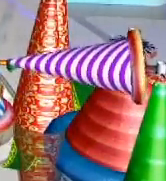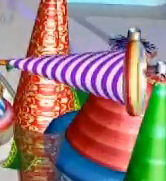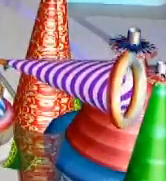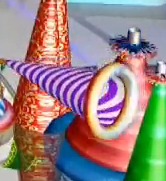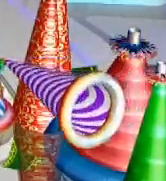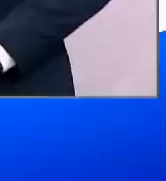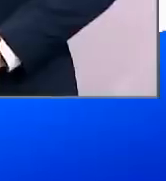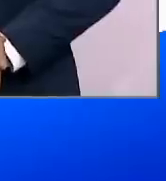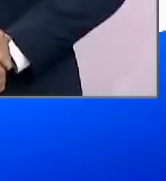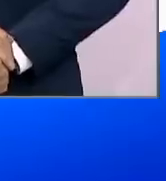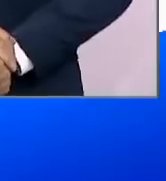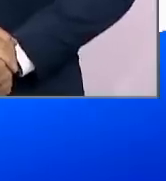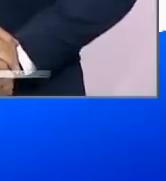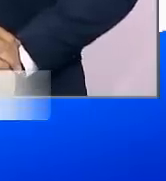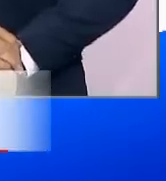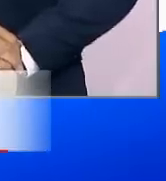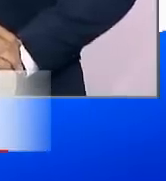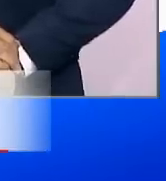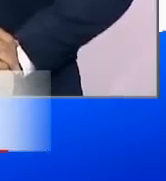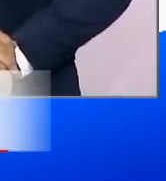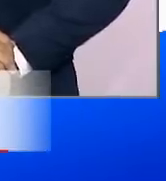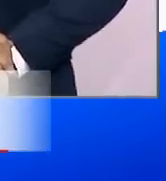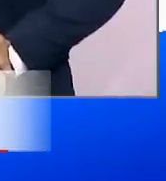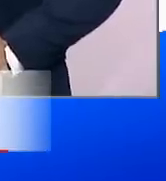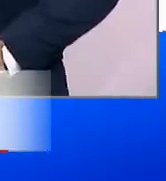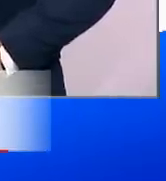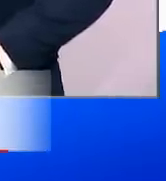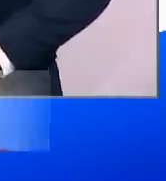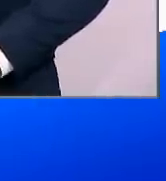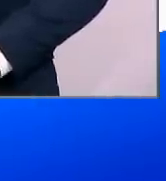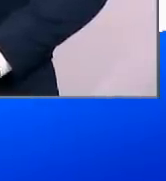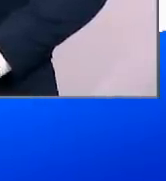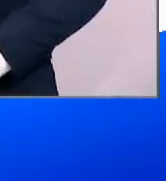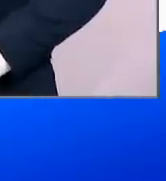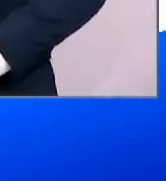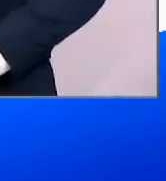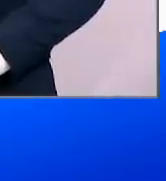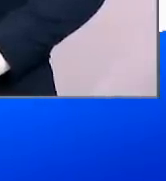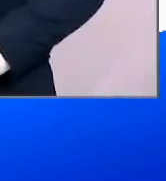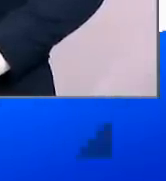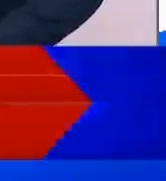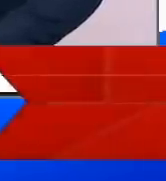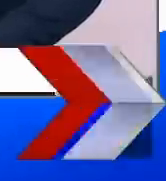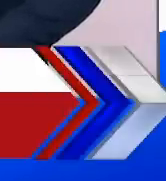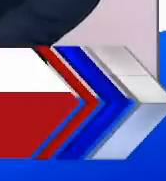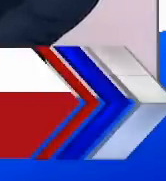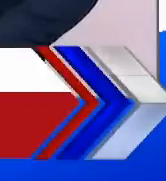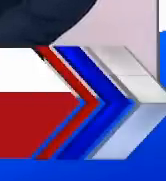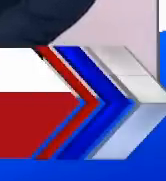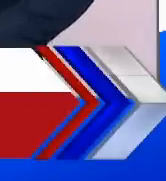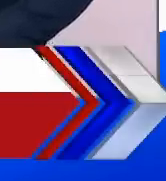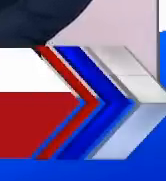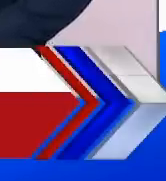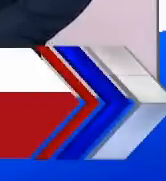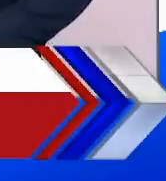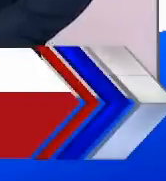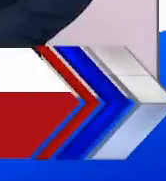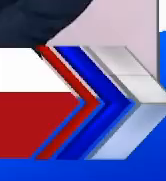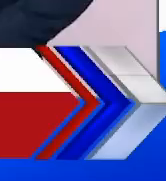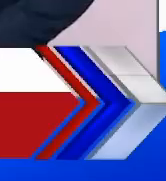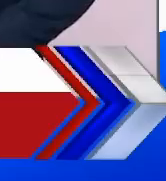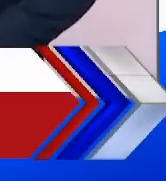2023 na. Ako naman si Atom Maraulio, buong puso para sa Pilipinas. Ito po ang GMA, walang kinikilingan, walang pinoprotektahan.